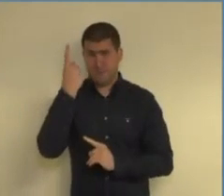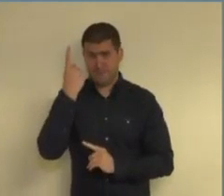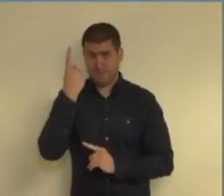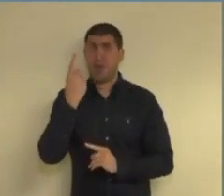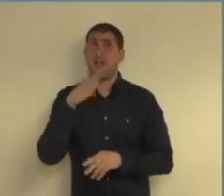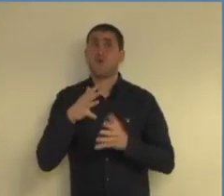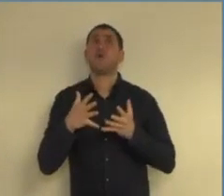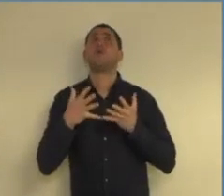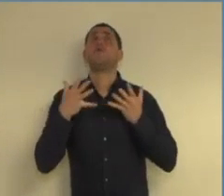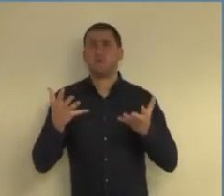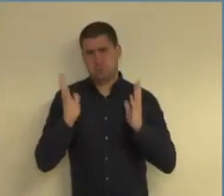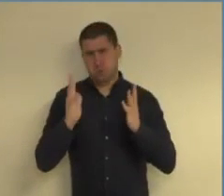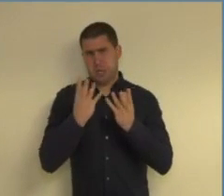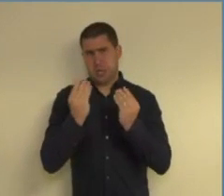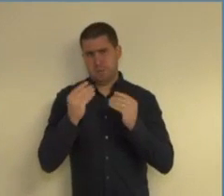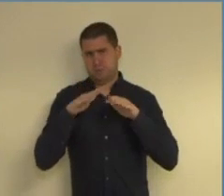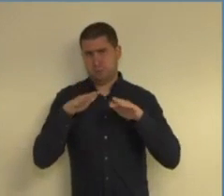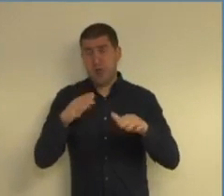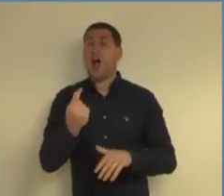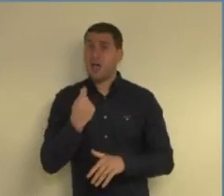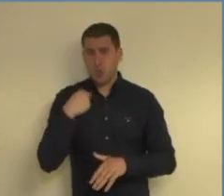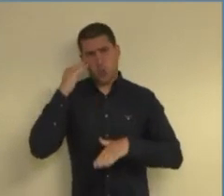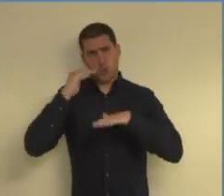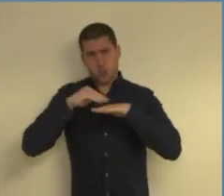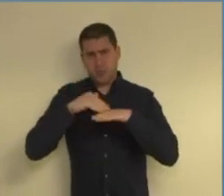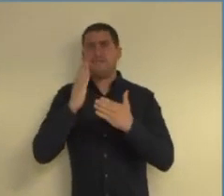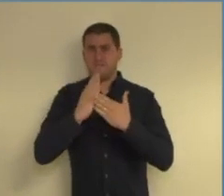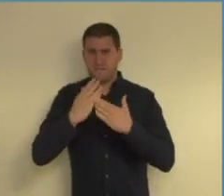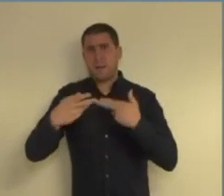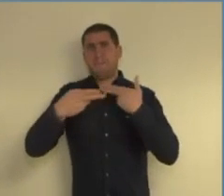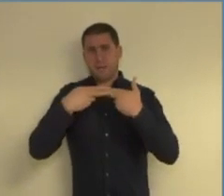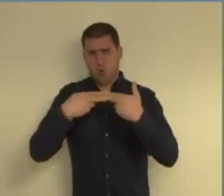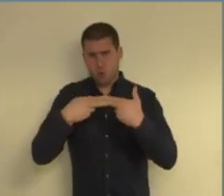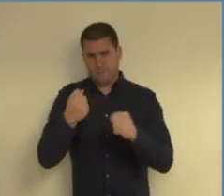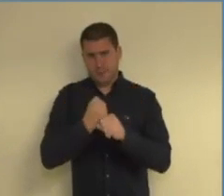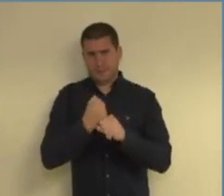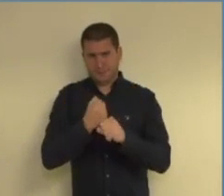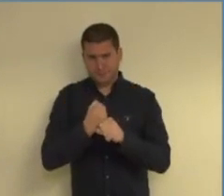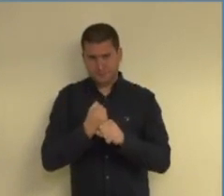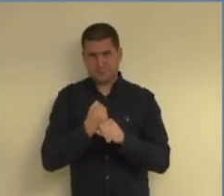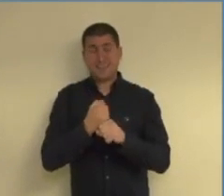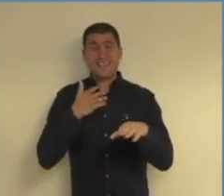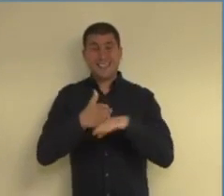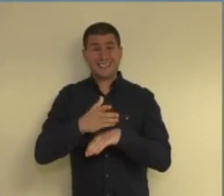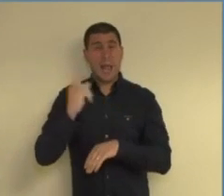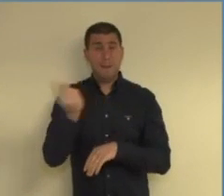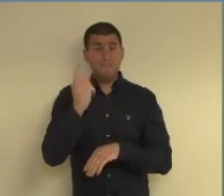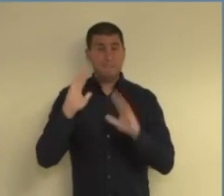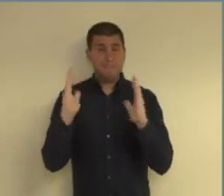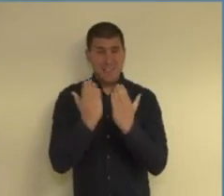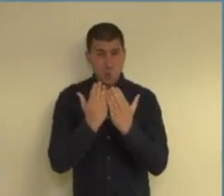אפילו גדולים מאוד, ואנחנו נודיע על כך כבר בימים הקרובים. הכניסה לבידוד